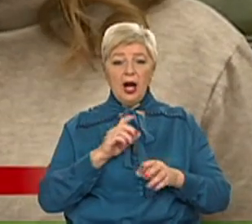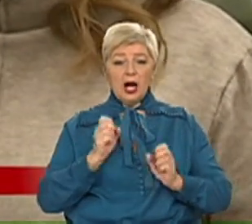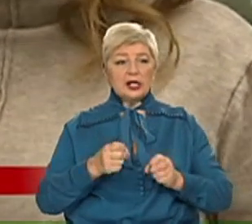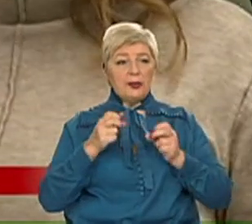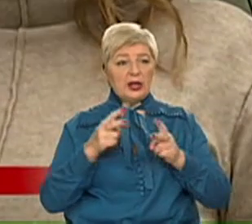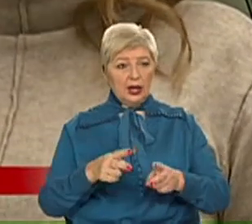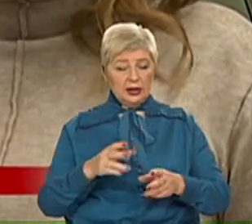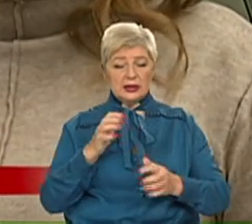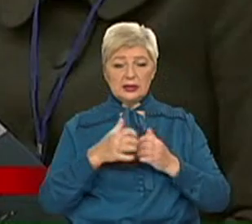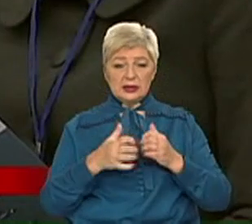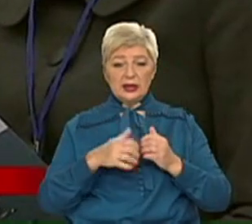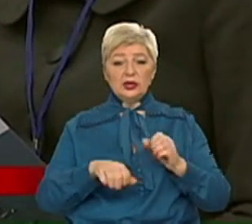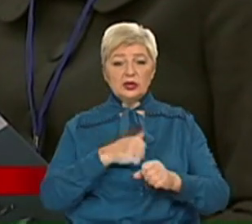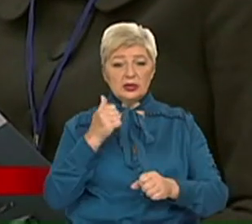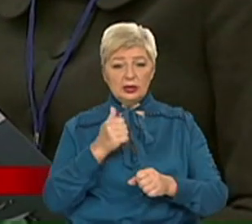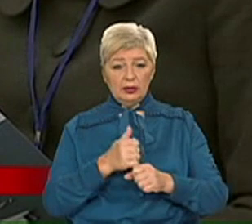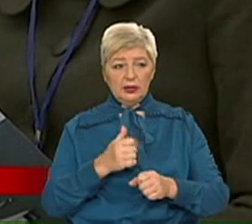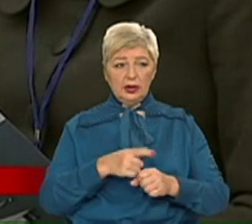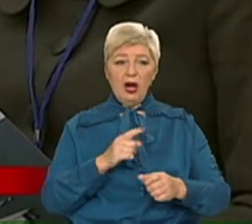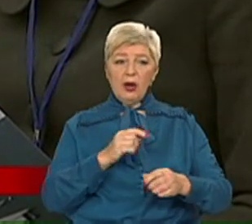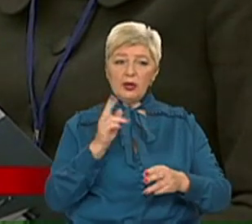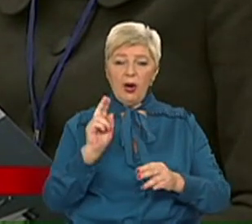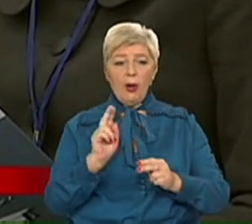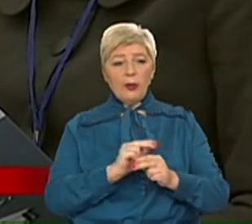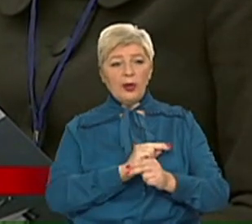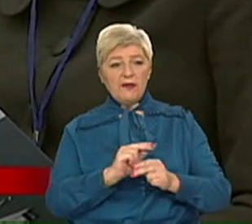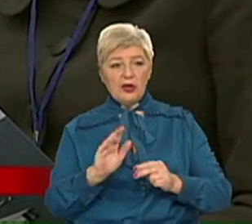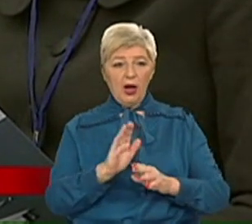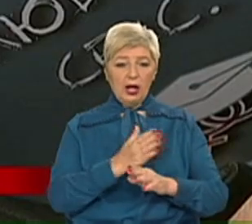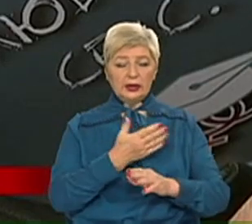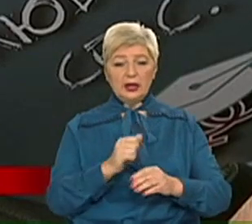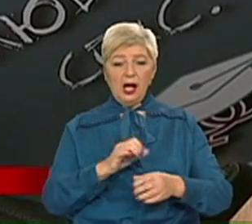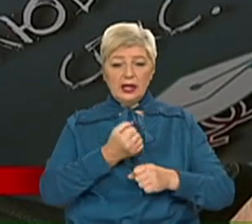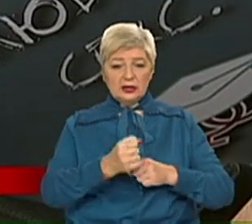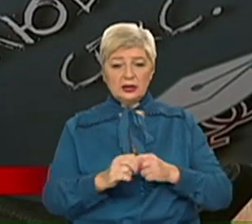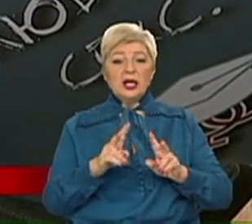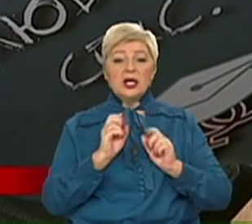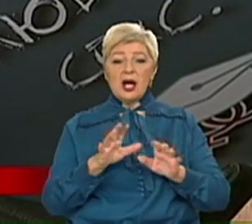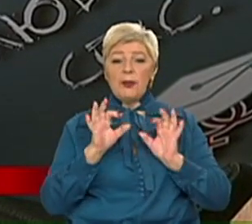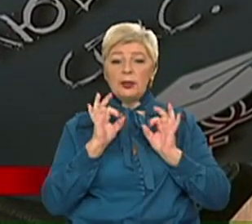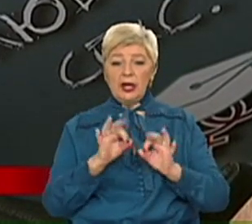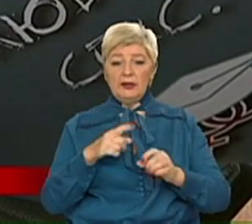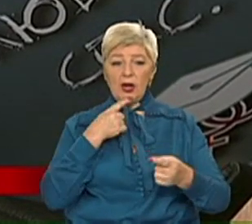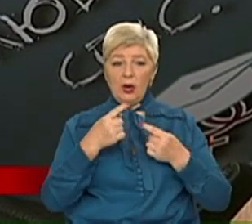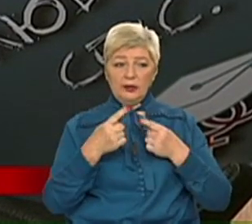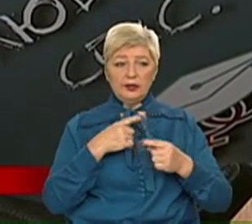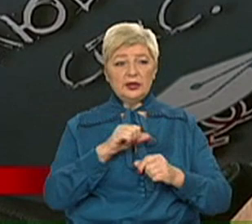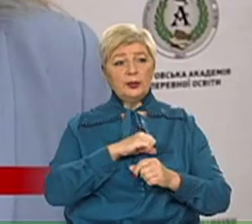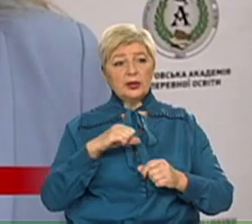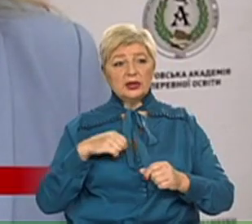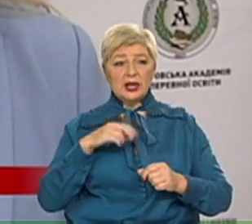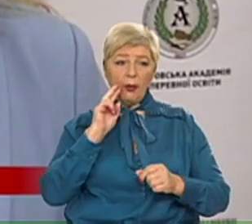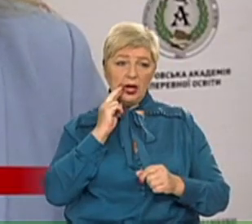Серед основних тем – профілактика насилля, а ще як правильно говорити з дитиною про